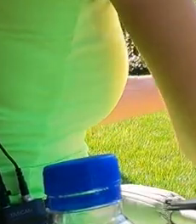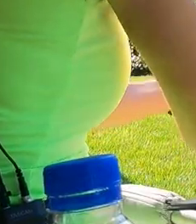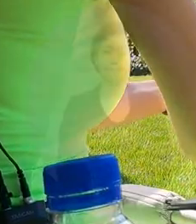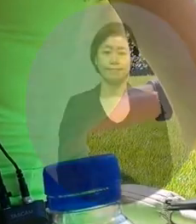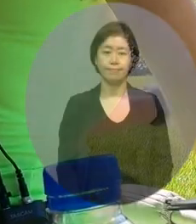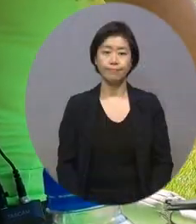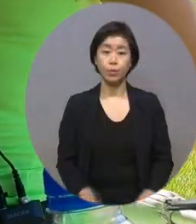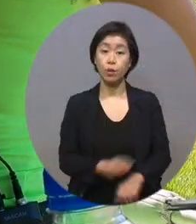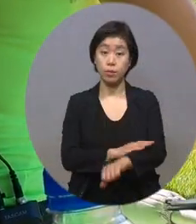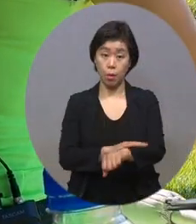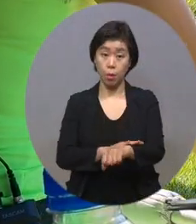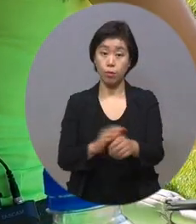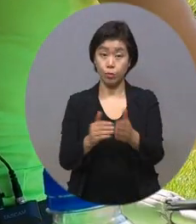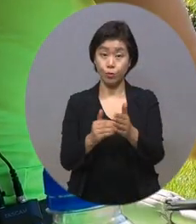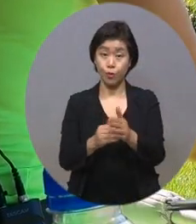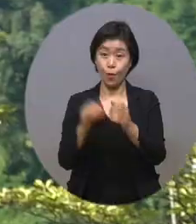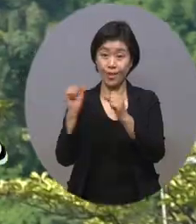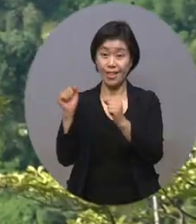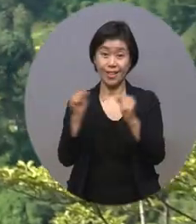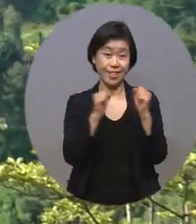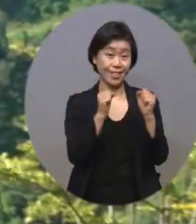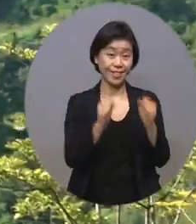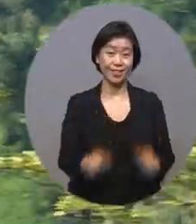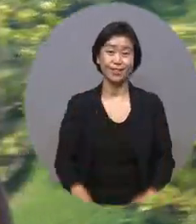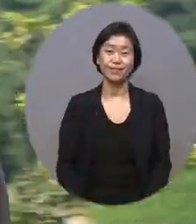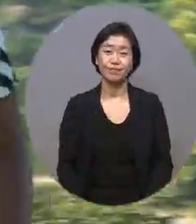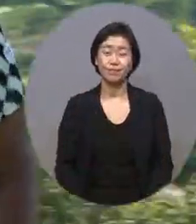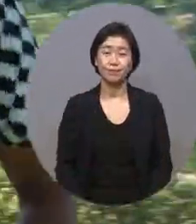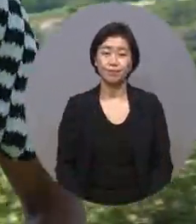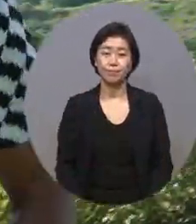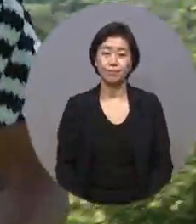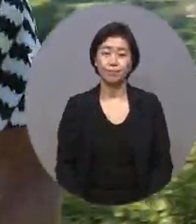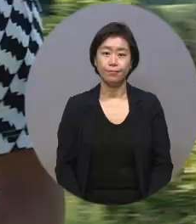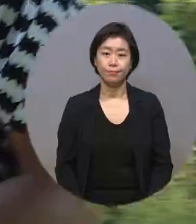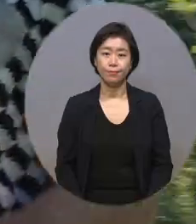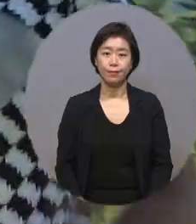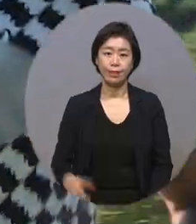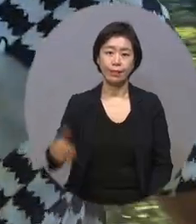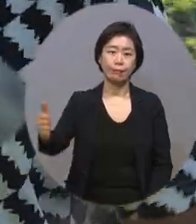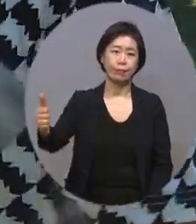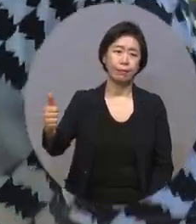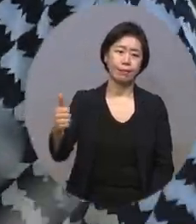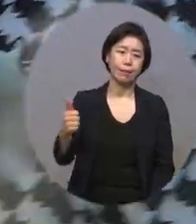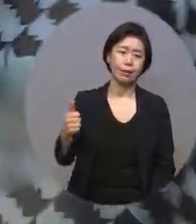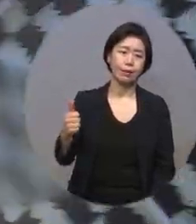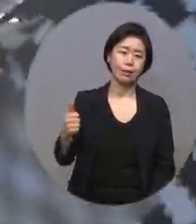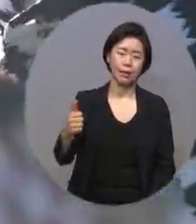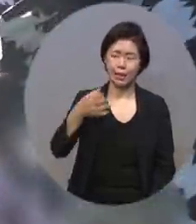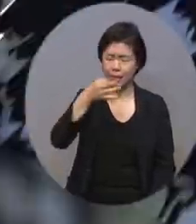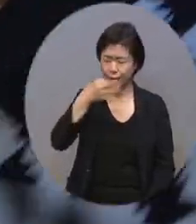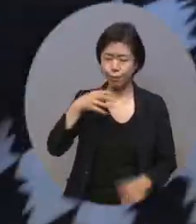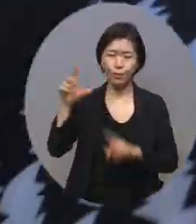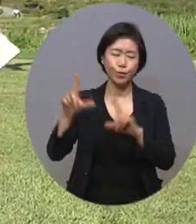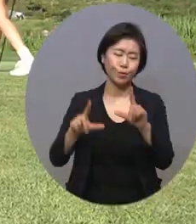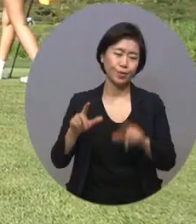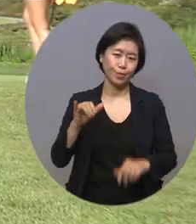나이스 나이스. 파이팅 파이팅. 고개 숙인 그는 지금 힘들다고 합니다.